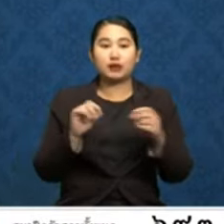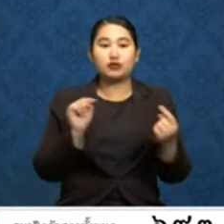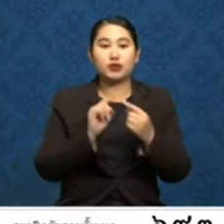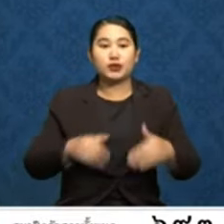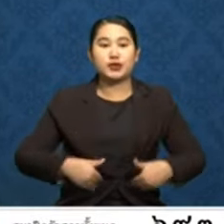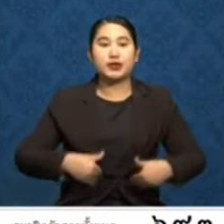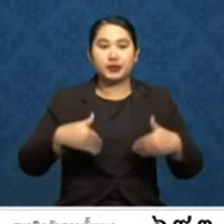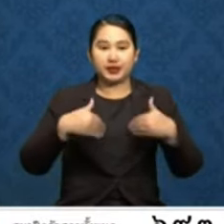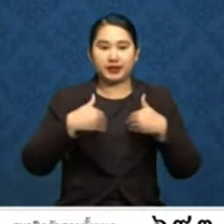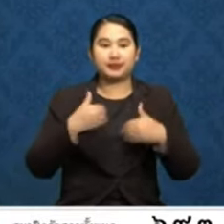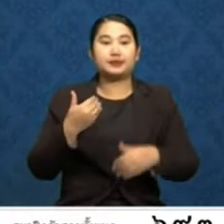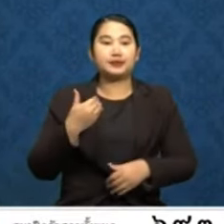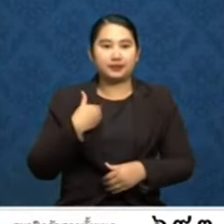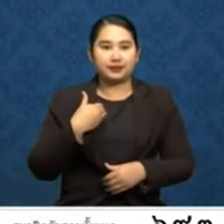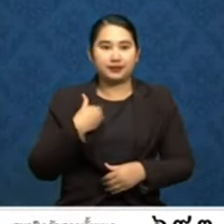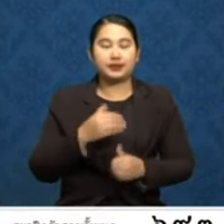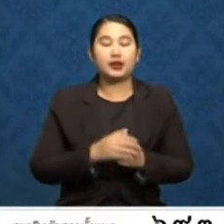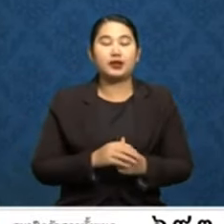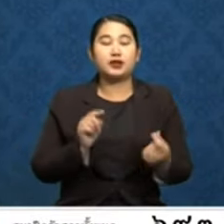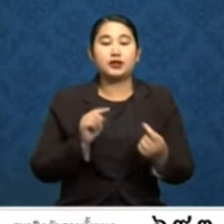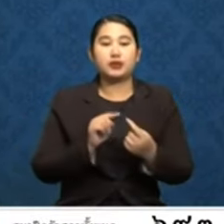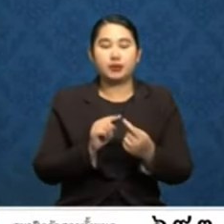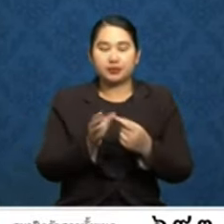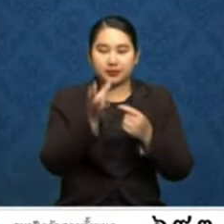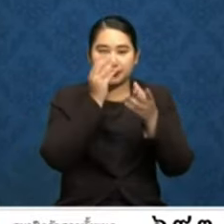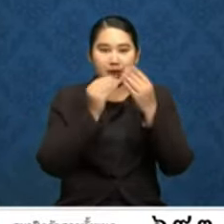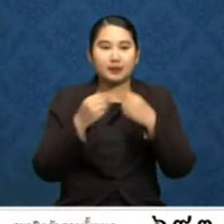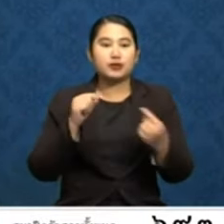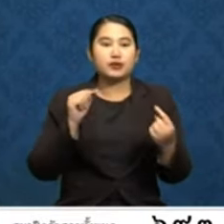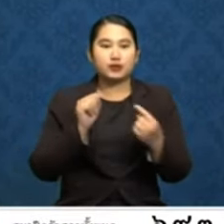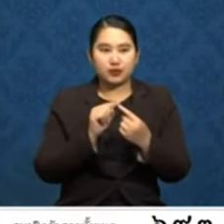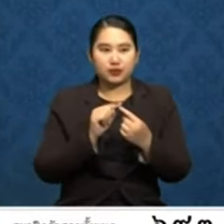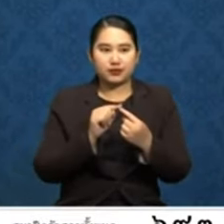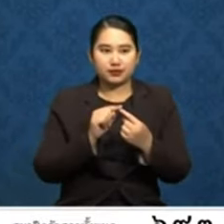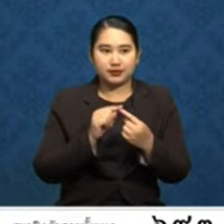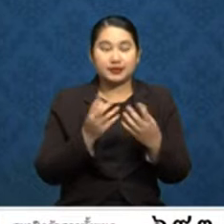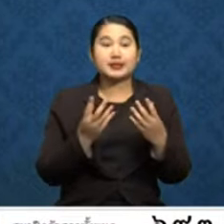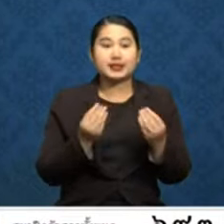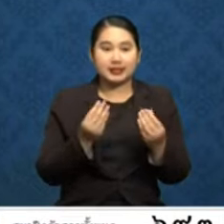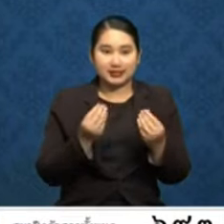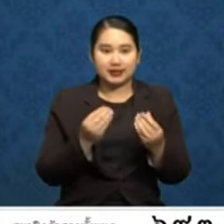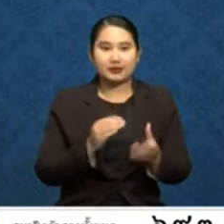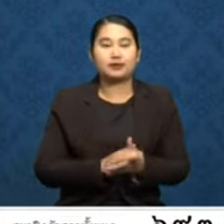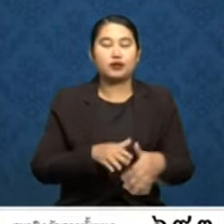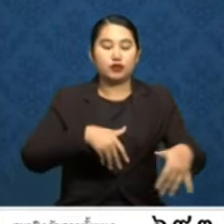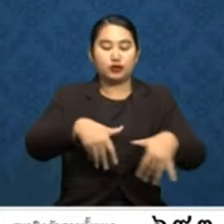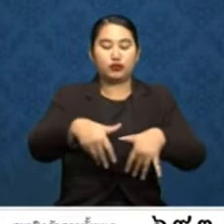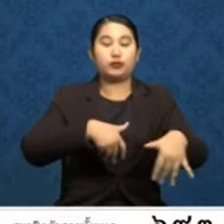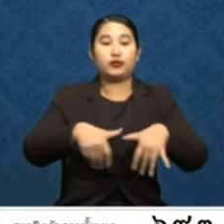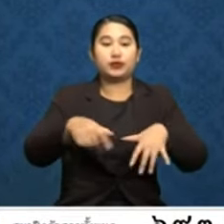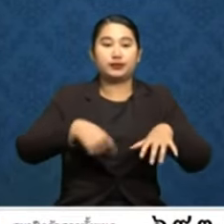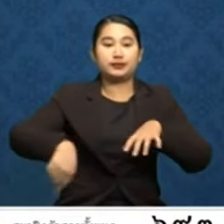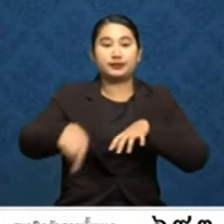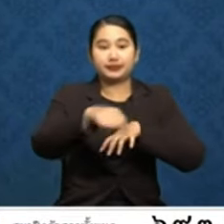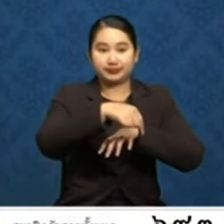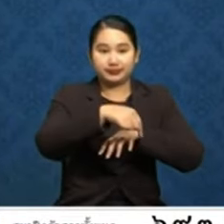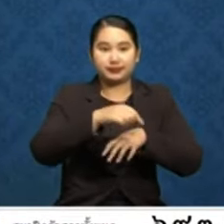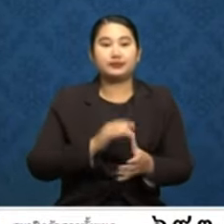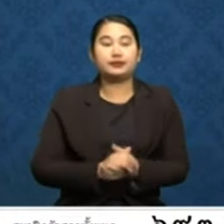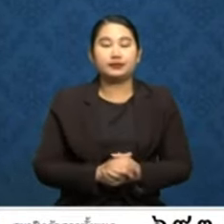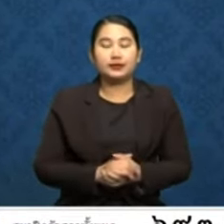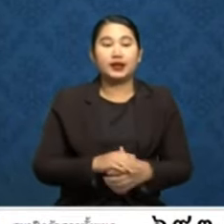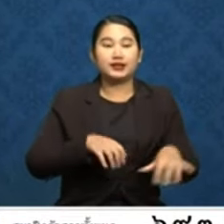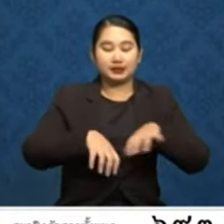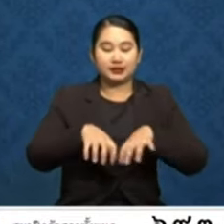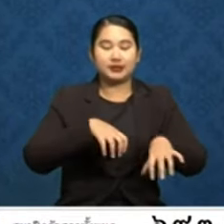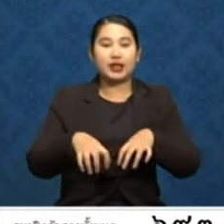งชีวิตและเพิ่มขีดความสามารถของพื้นที่และชุมชนท้องถิ่นในการจัด